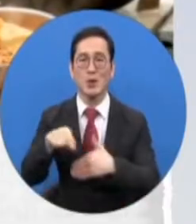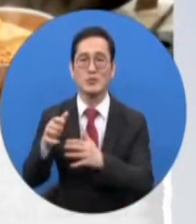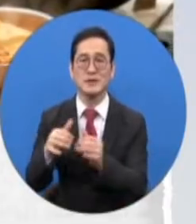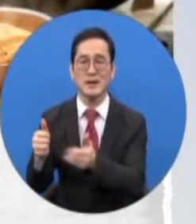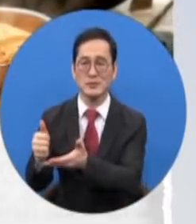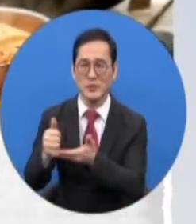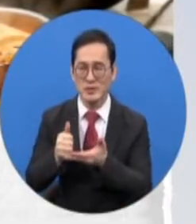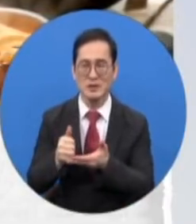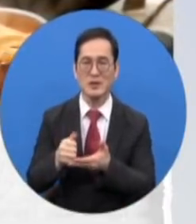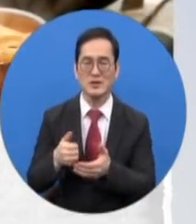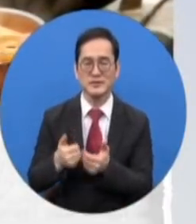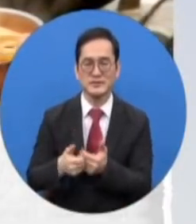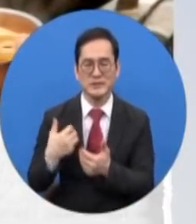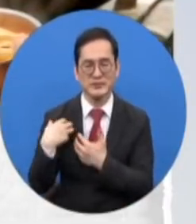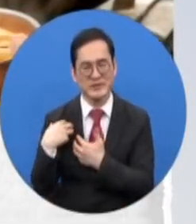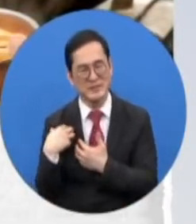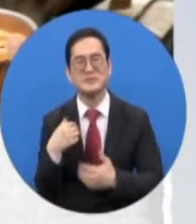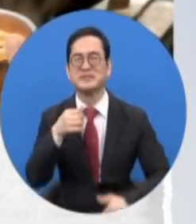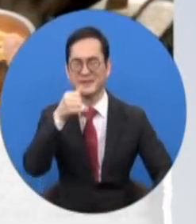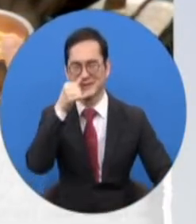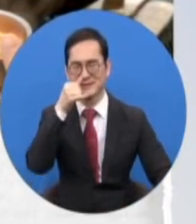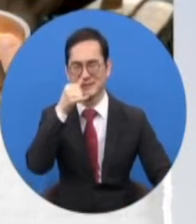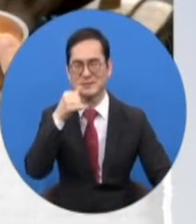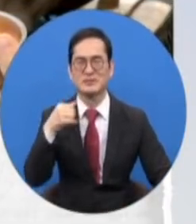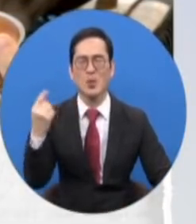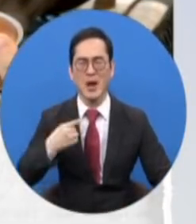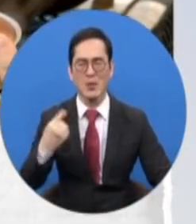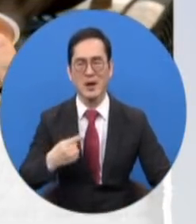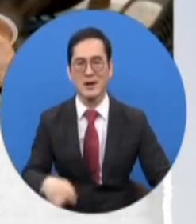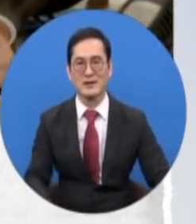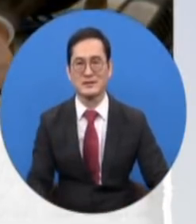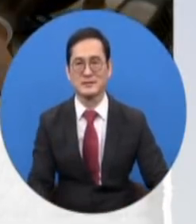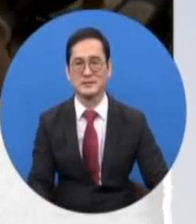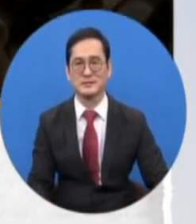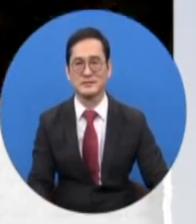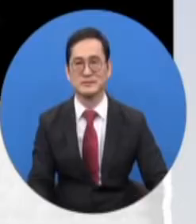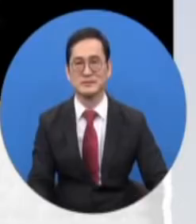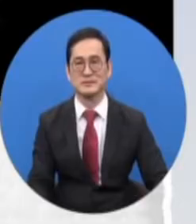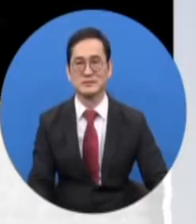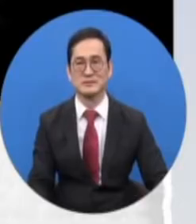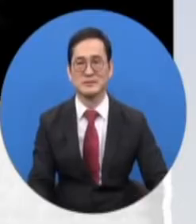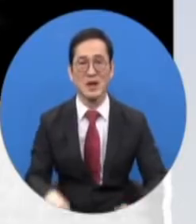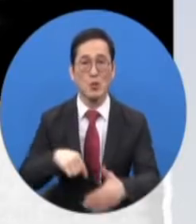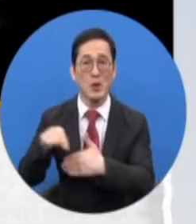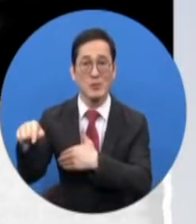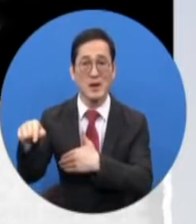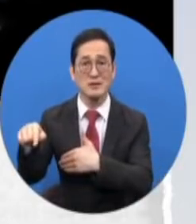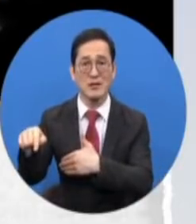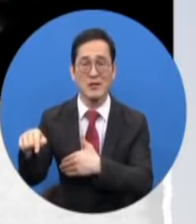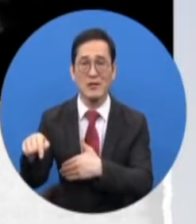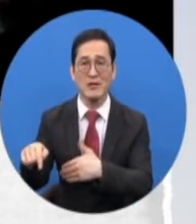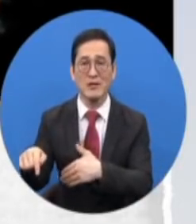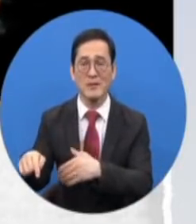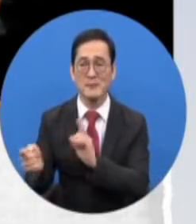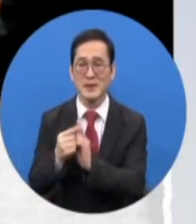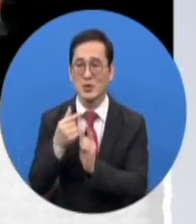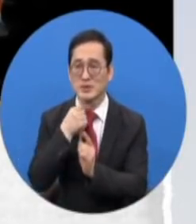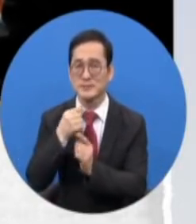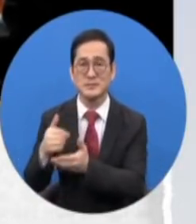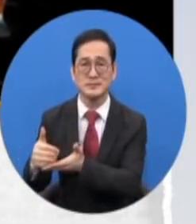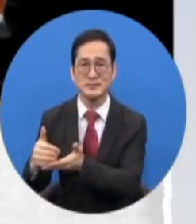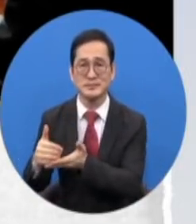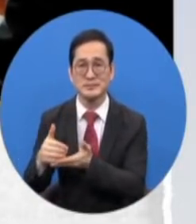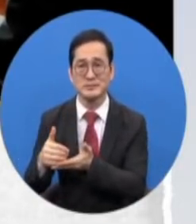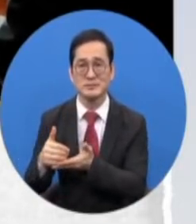대해서 불편해지는 순간이 와요. 왜냐하면 네. 외부에서 대통령을 만나러 오시는 분들은 초청을 받아서